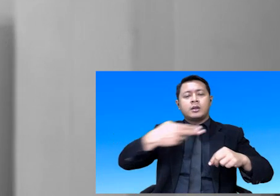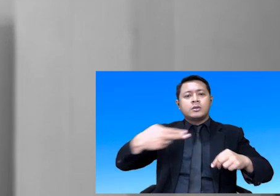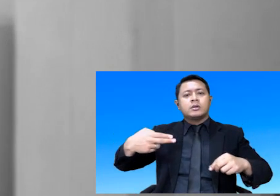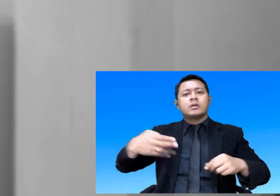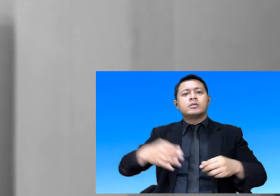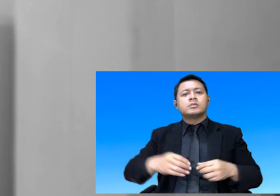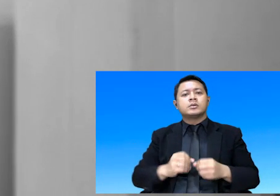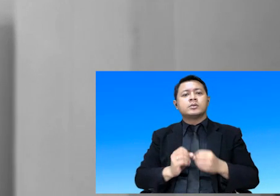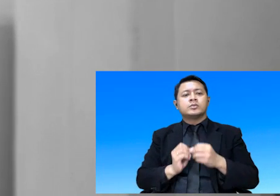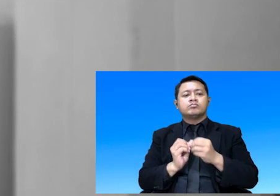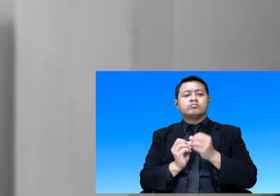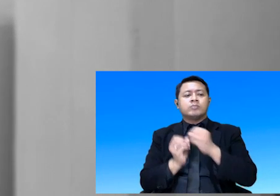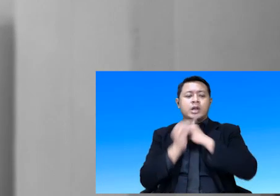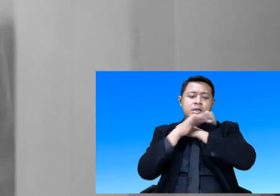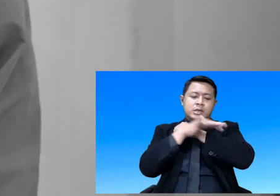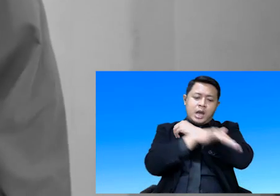bertumpah darah.